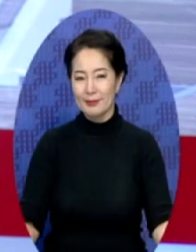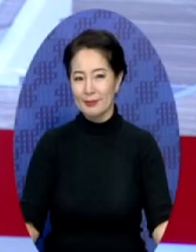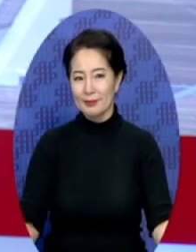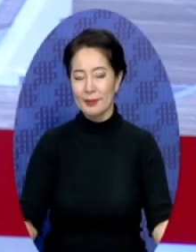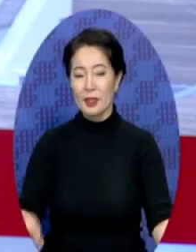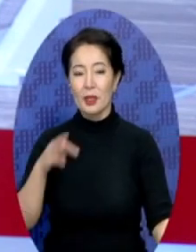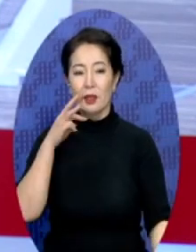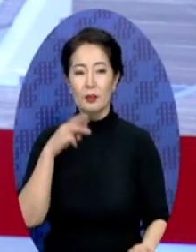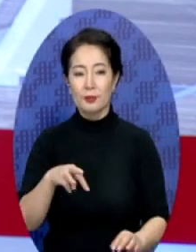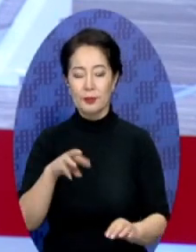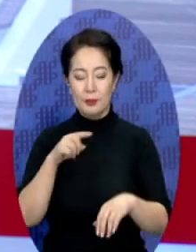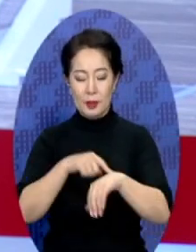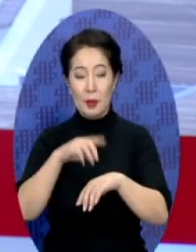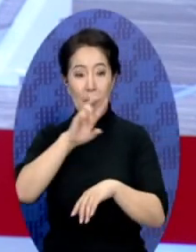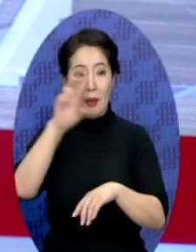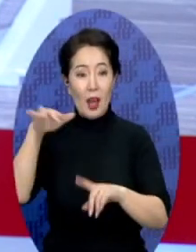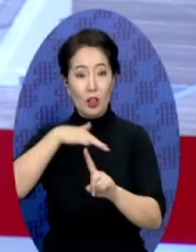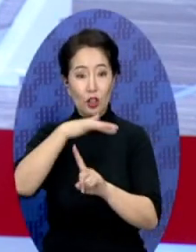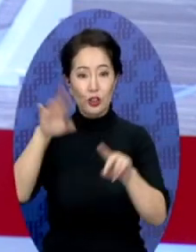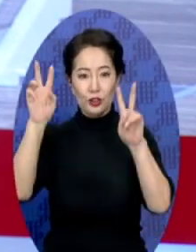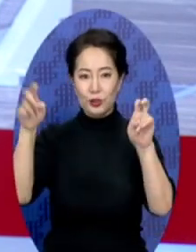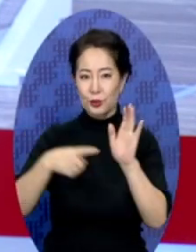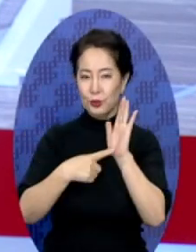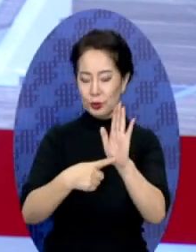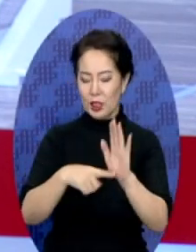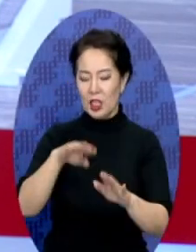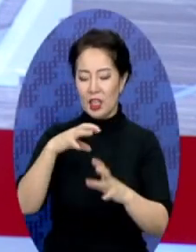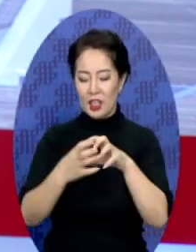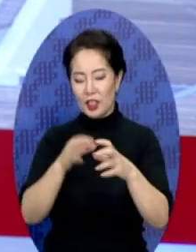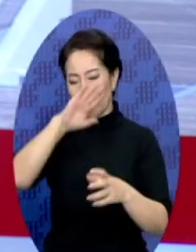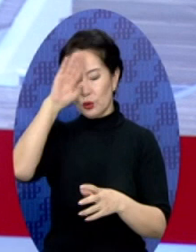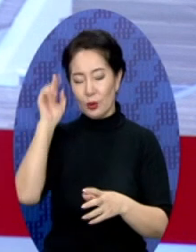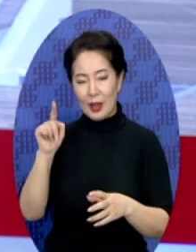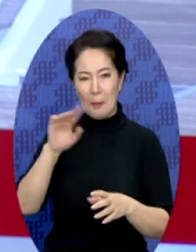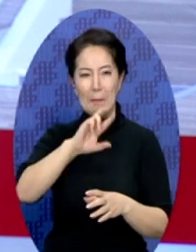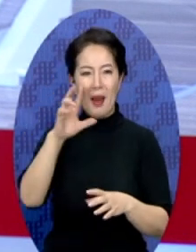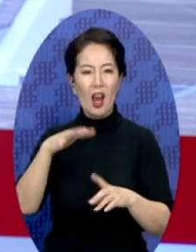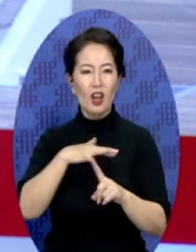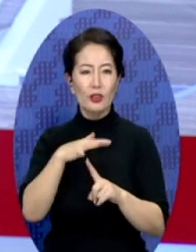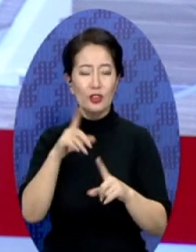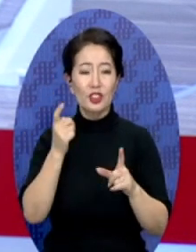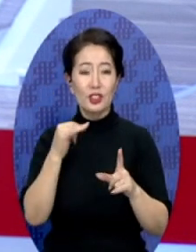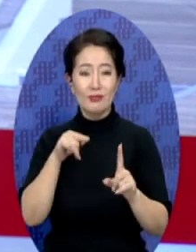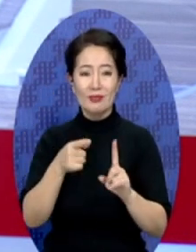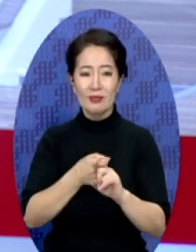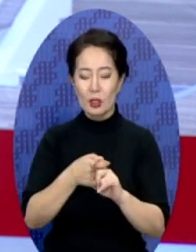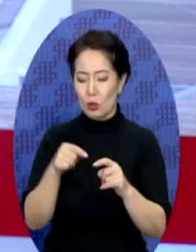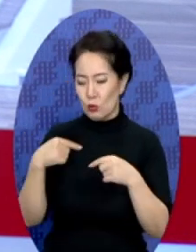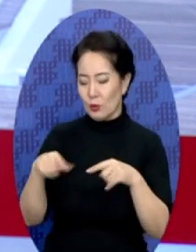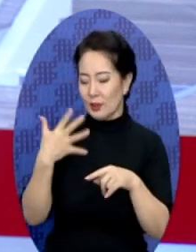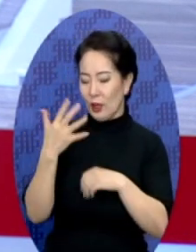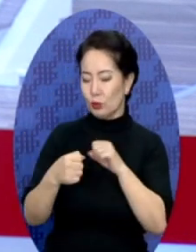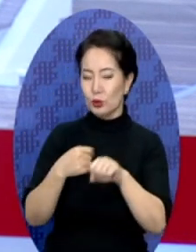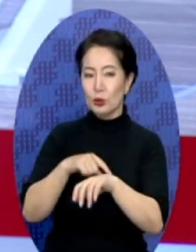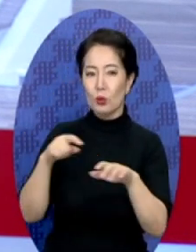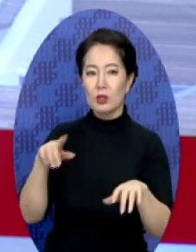Цагийн хөрөнгө хөтөлбөрөөр байгаль орчны болон гар үүргэж хэлж байна. Дэлхийн дулаар л уур амьсгалын өөрчлөлтөөс шалтгаалж хөдөлмжийн хин ялгарлыг эрс нэмэгдэж байна. Манай улс ойрын 5 жилийн хугацаанд